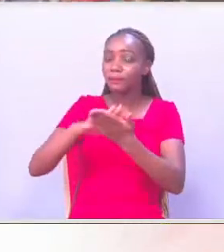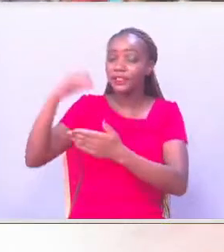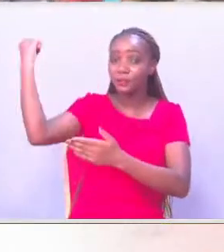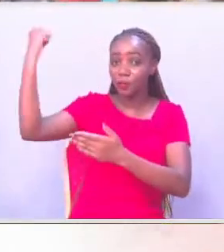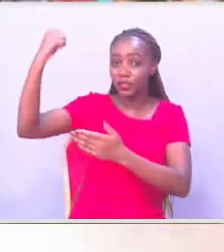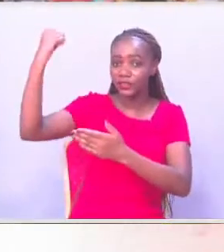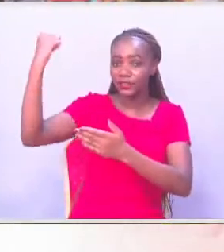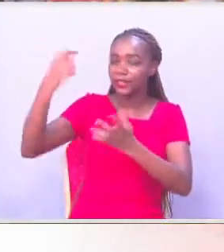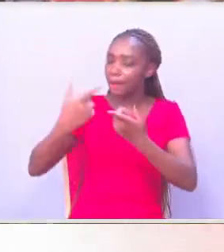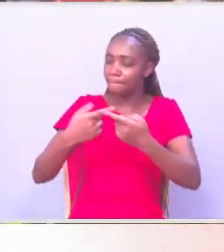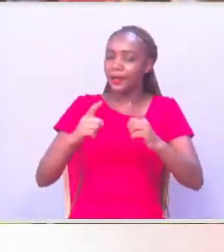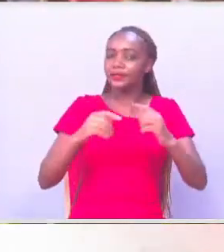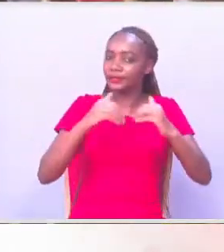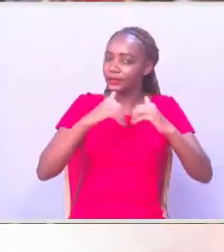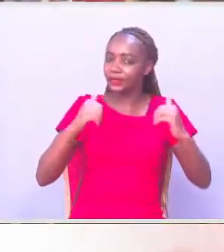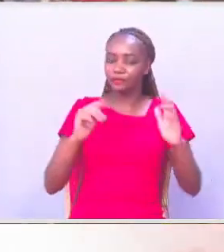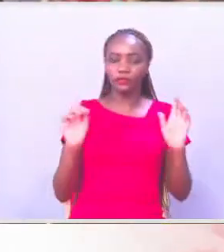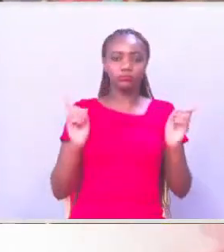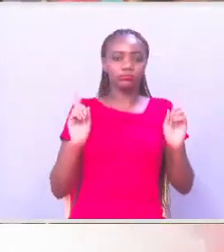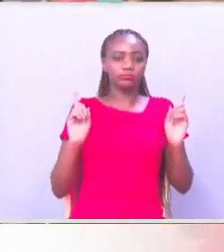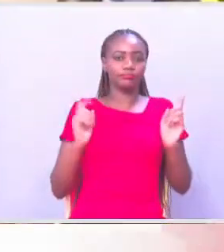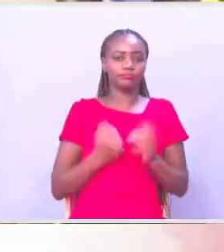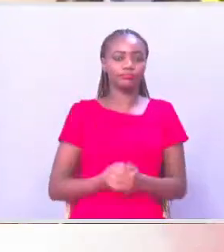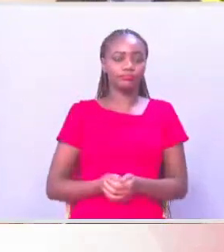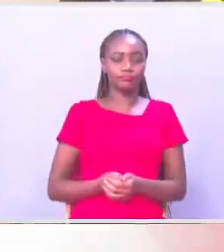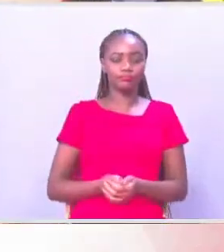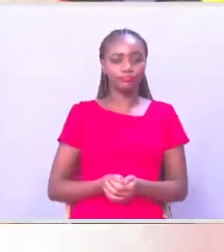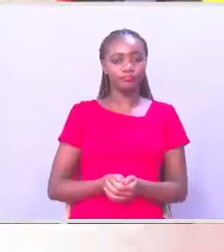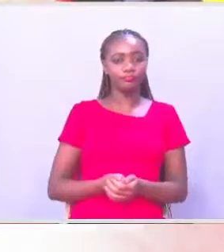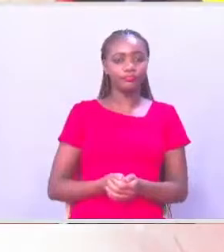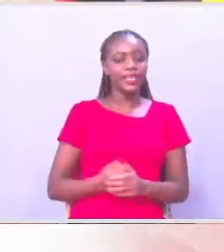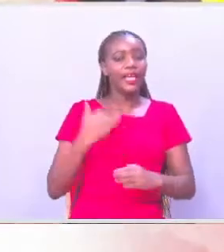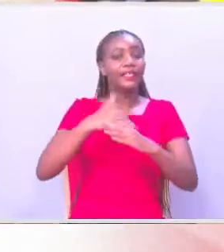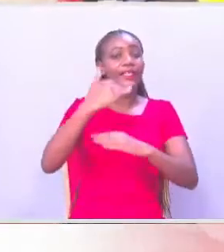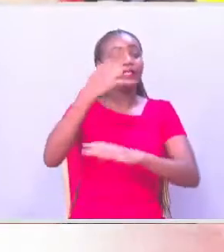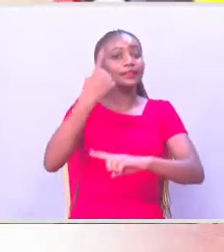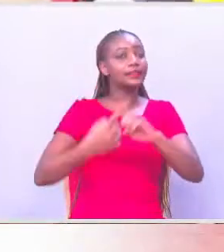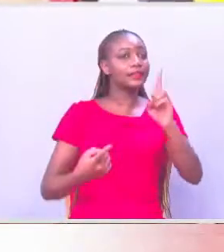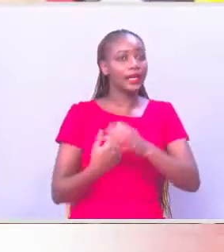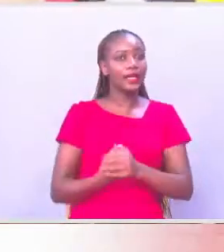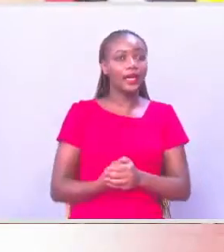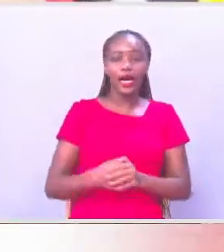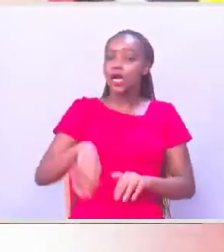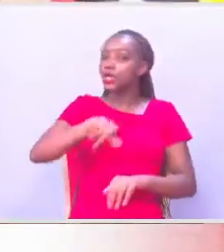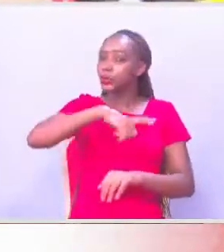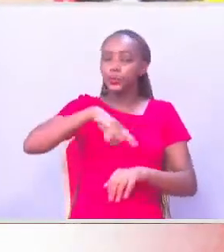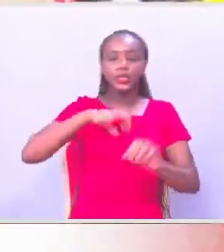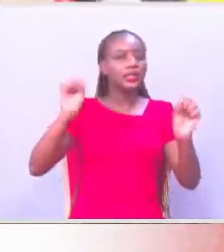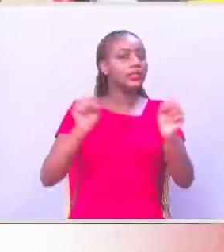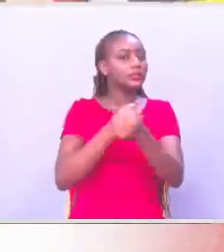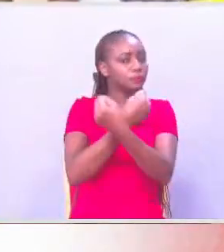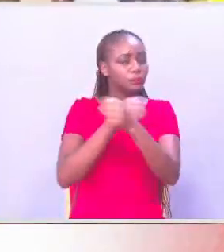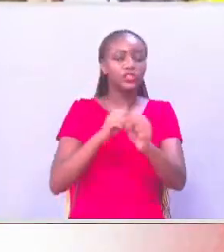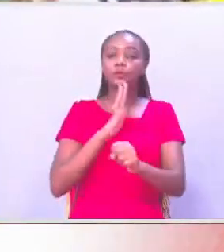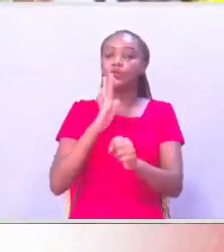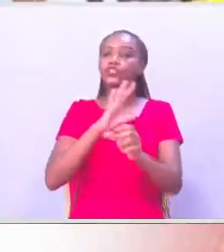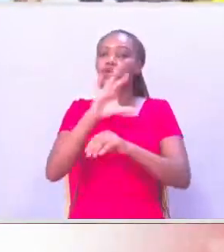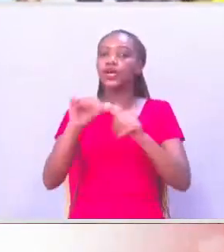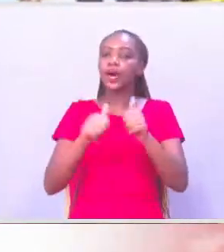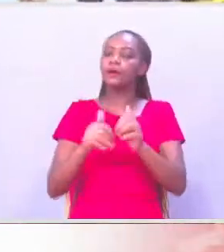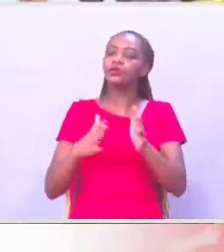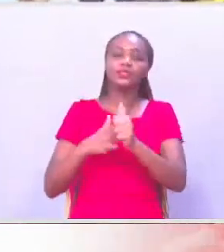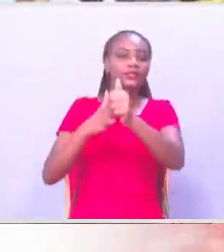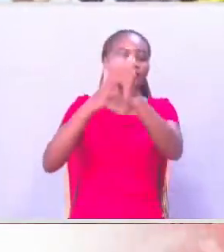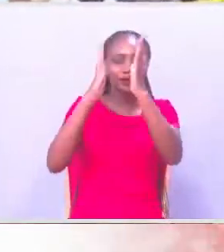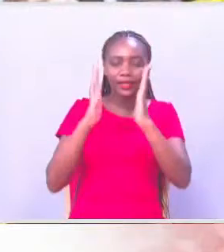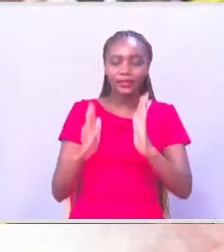politics instead of divisive politics. Mwaka ujao hatuwezi kuongea mambo ya